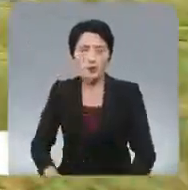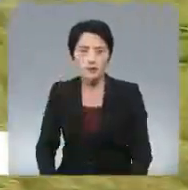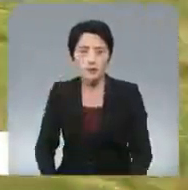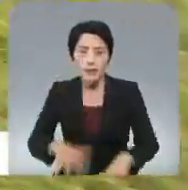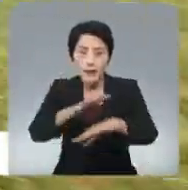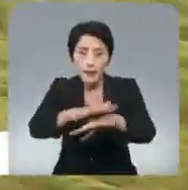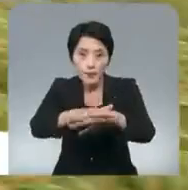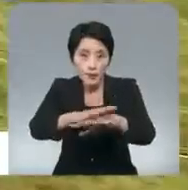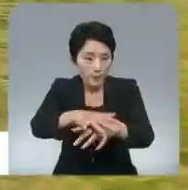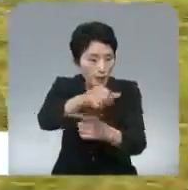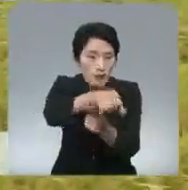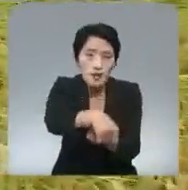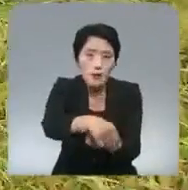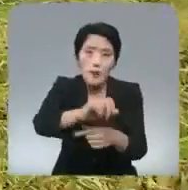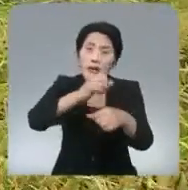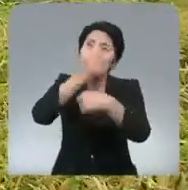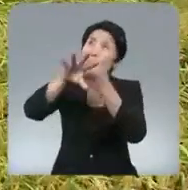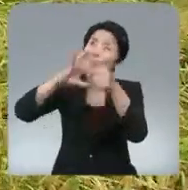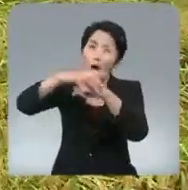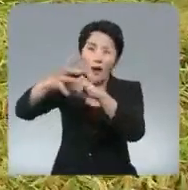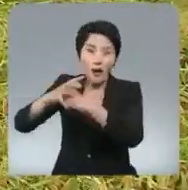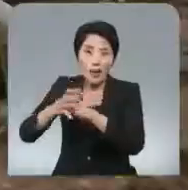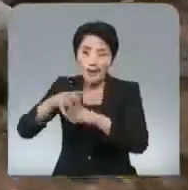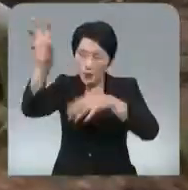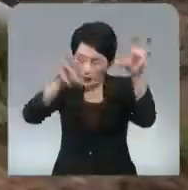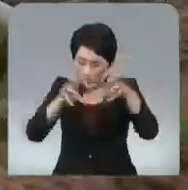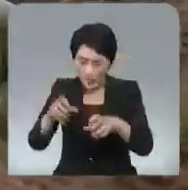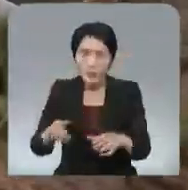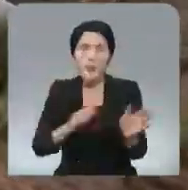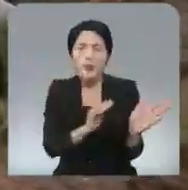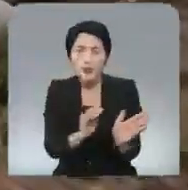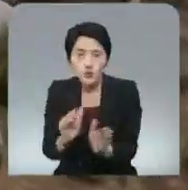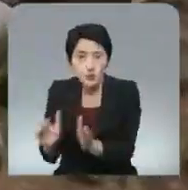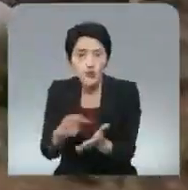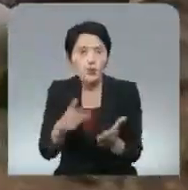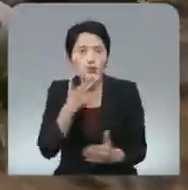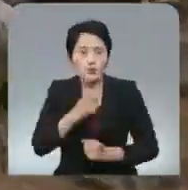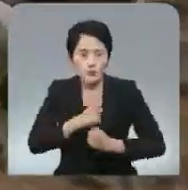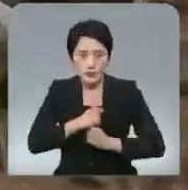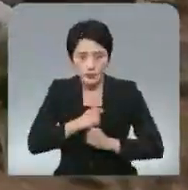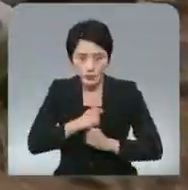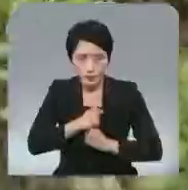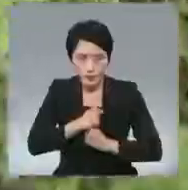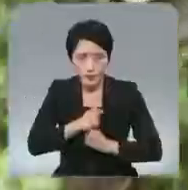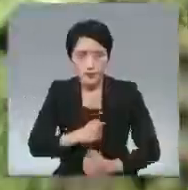đường ống thoát nước thu hoạch sớm hoa quả hoặc lúa đã bước vào vụ thu hoạch A